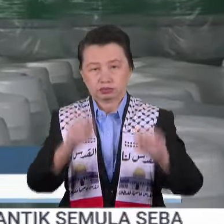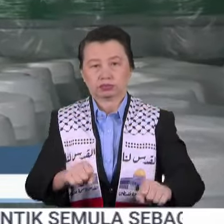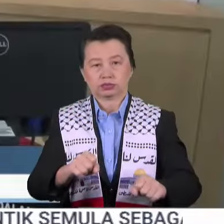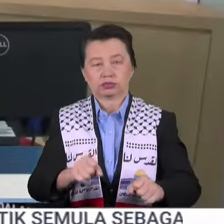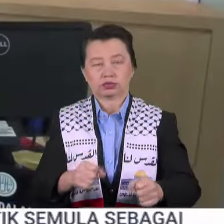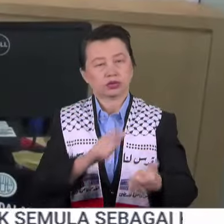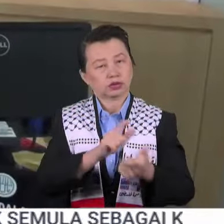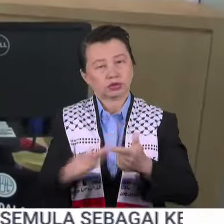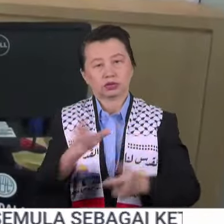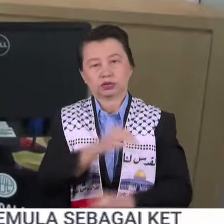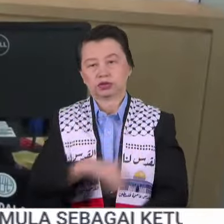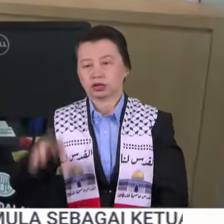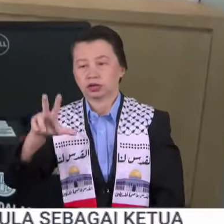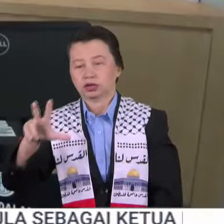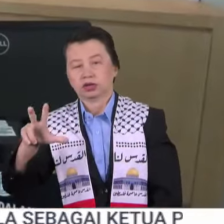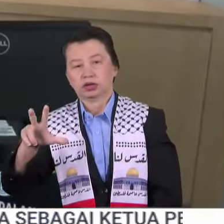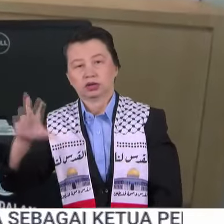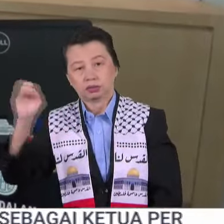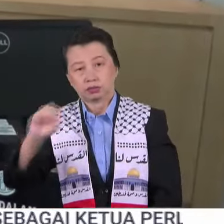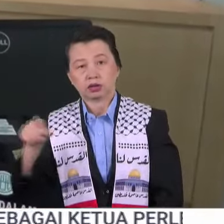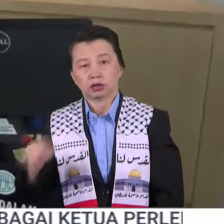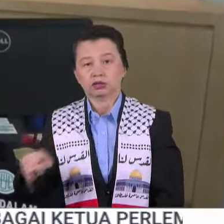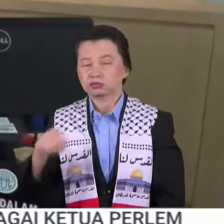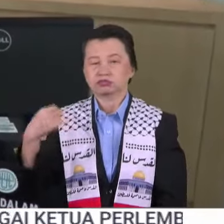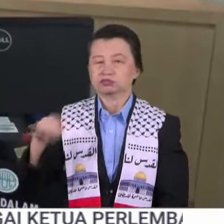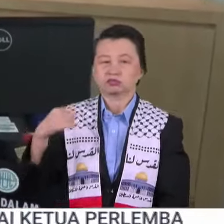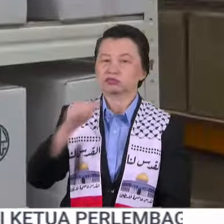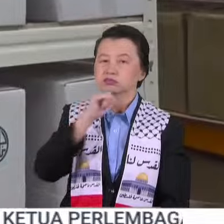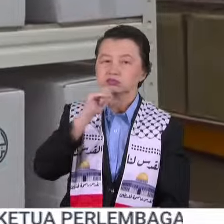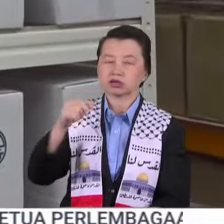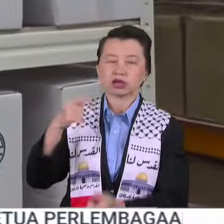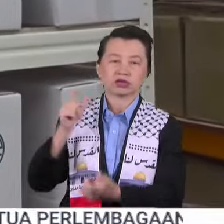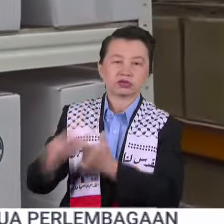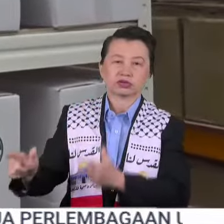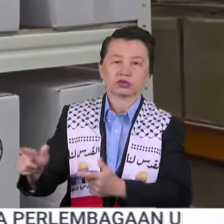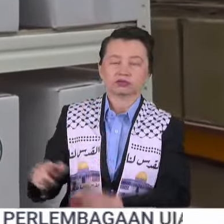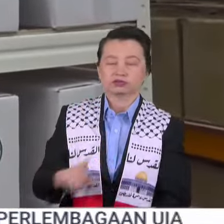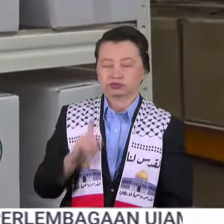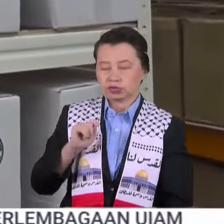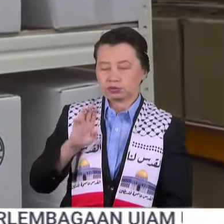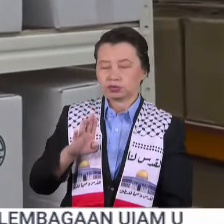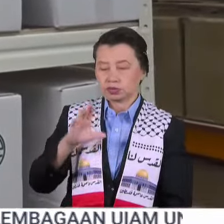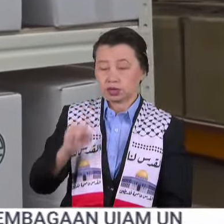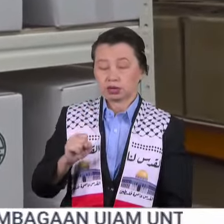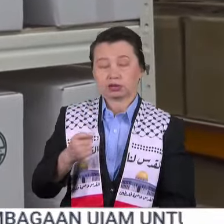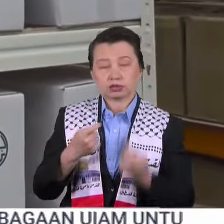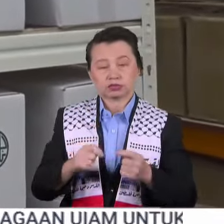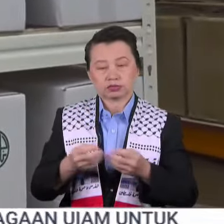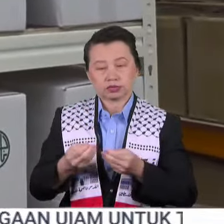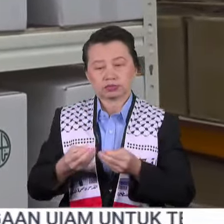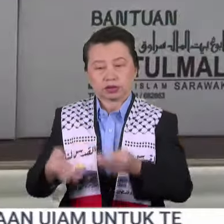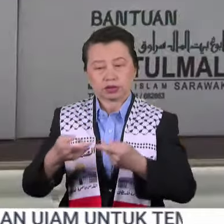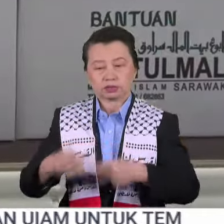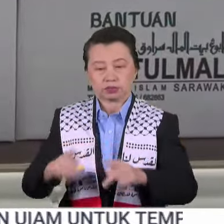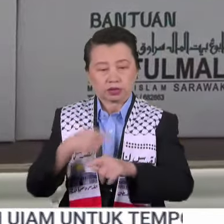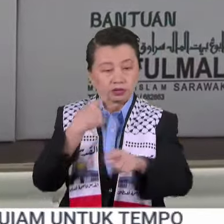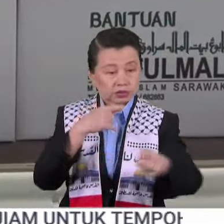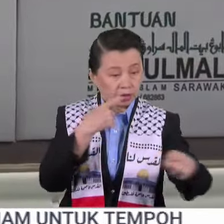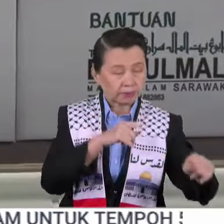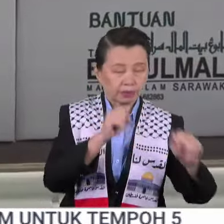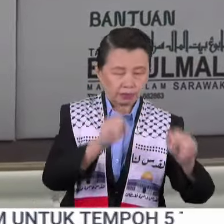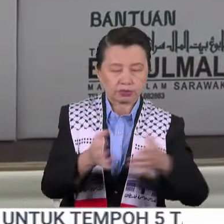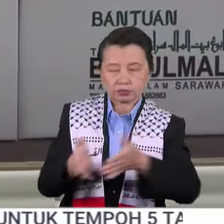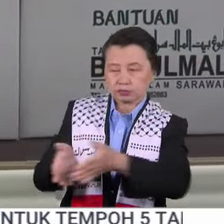dan 3% dikategorikan sebagai tidak layak. Justru, TBS sedaya upaya memberi peluang kepada sesiapa